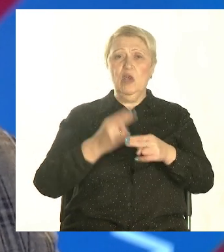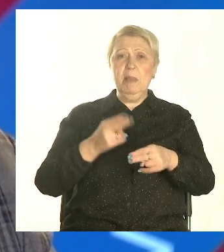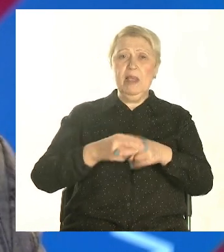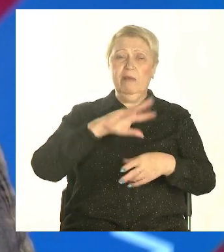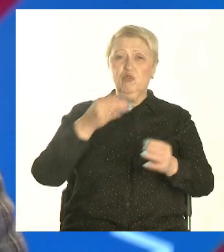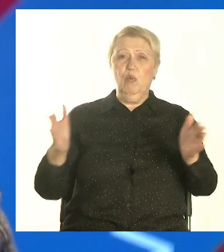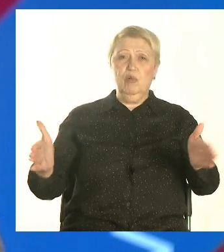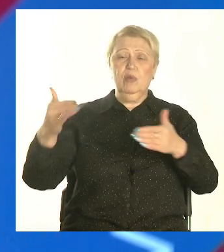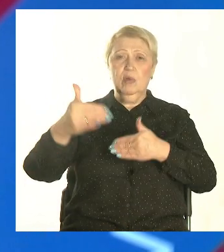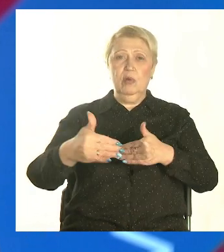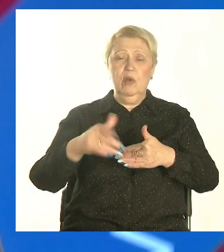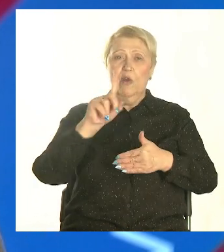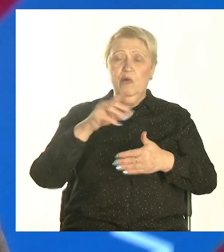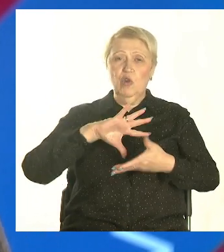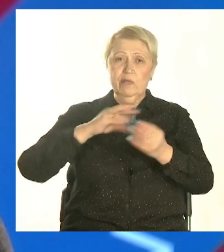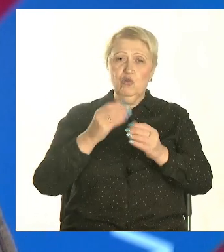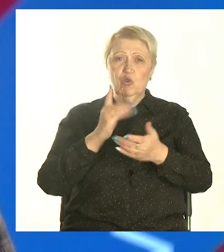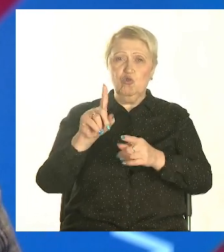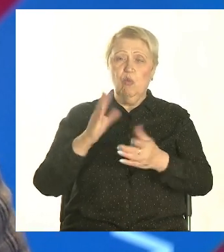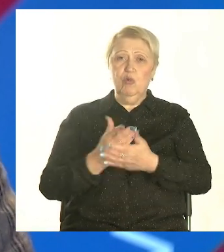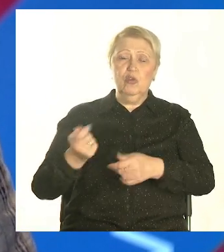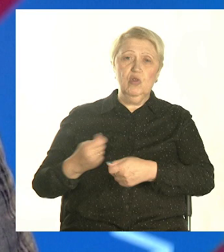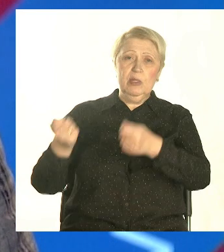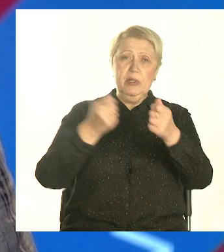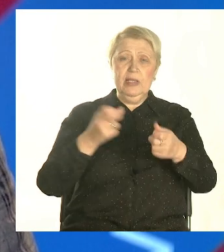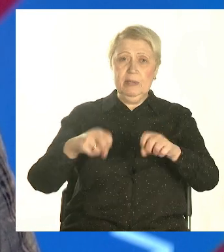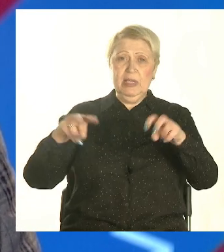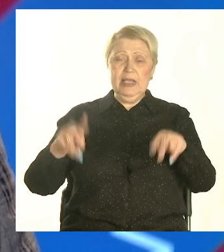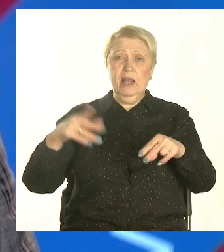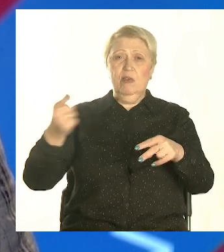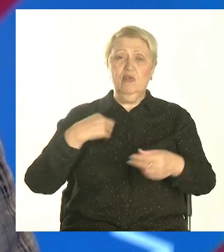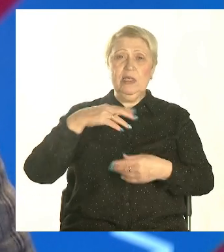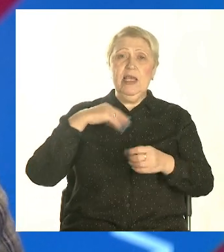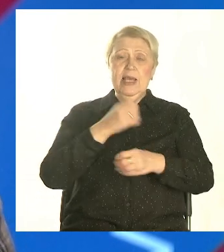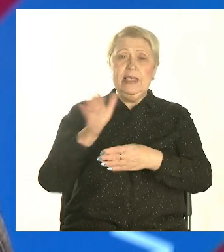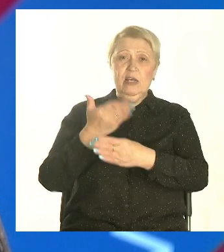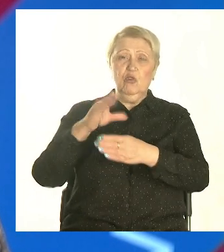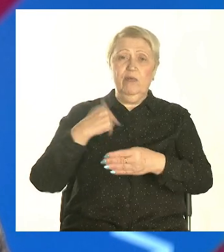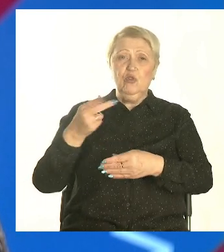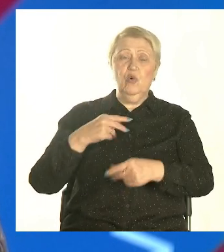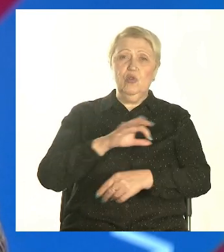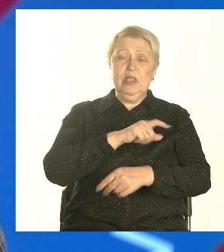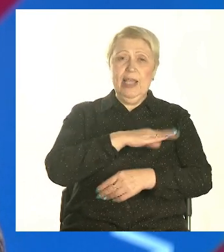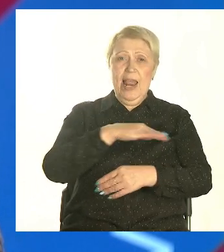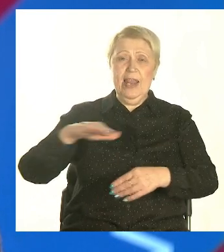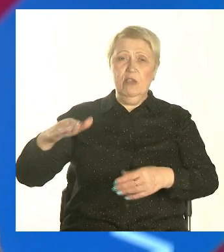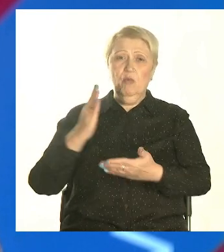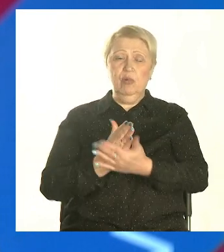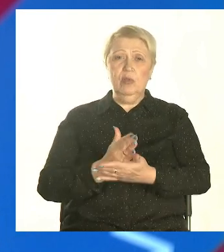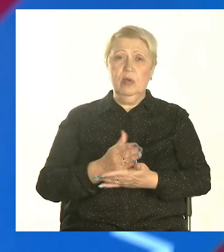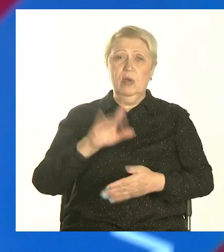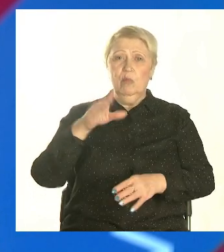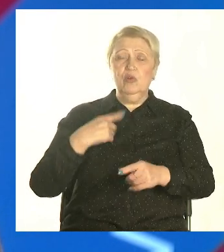потом будет привезено на специальную сортировочную линию, ну и уже эти отходы сухие практически, да, подготовленные